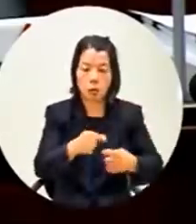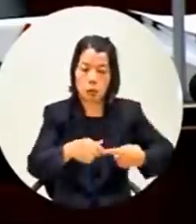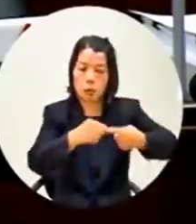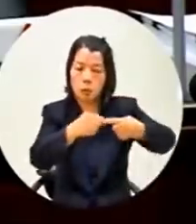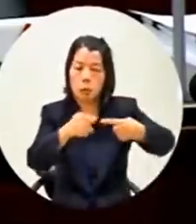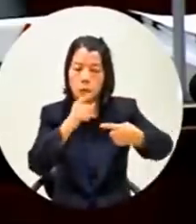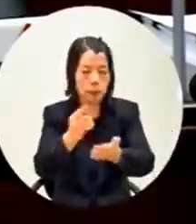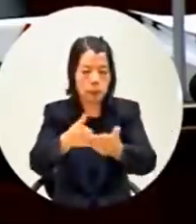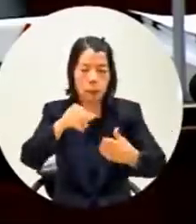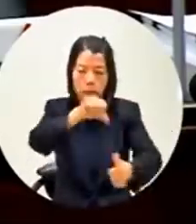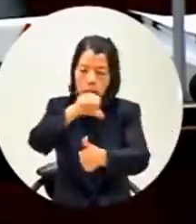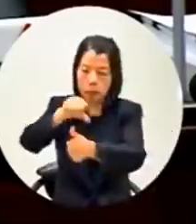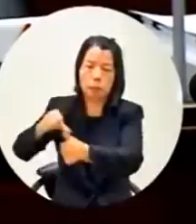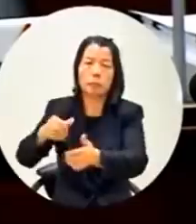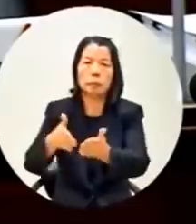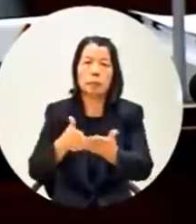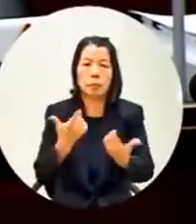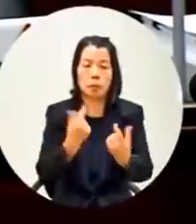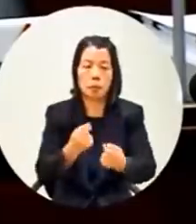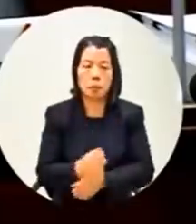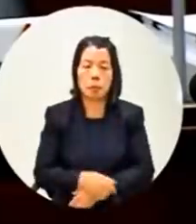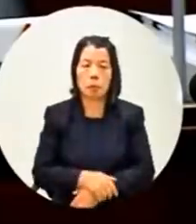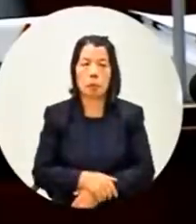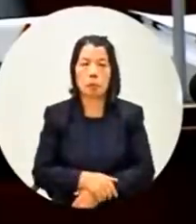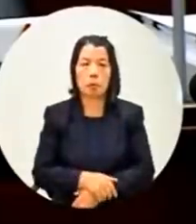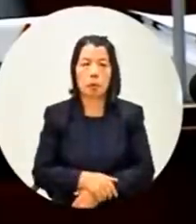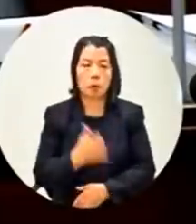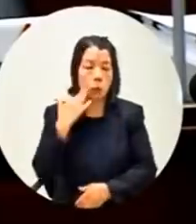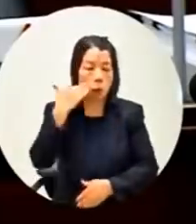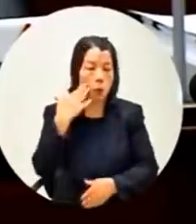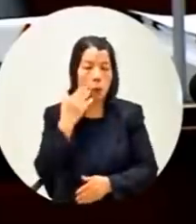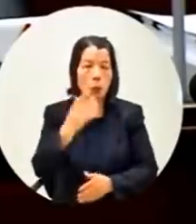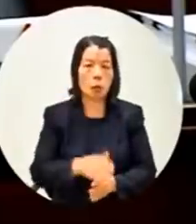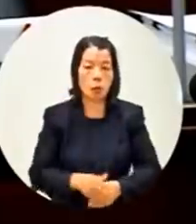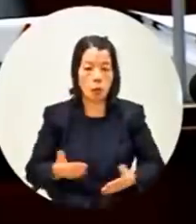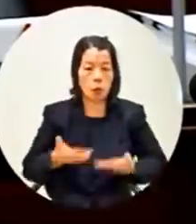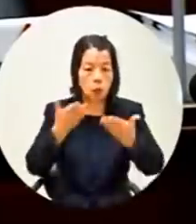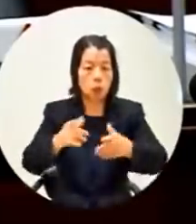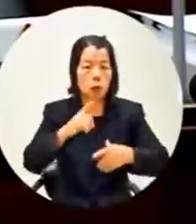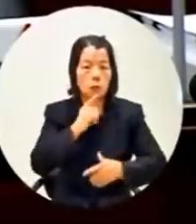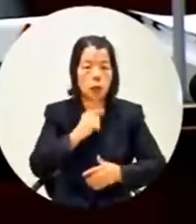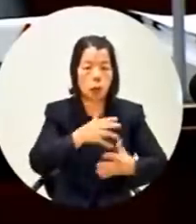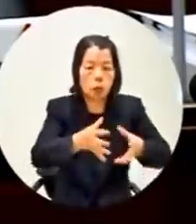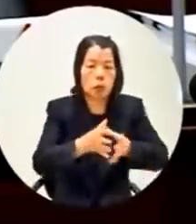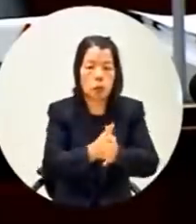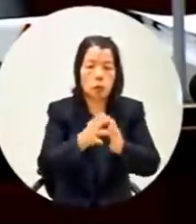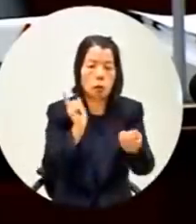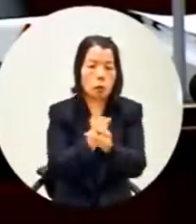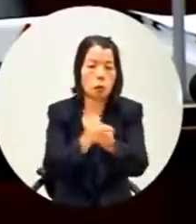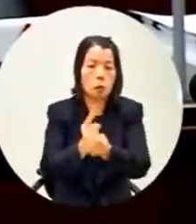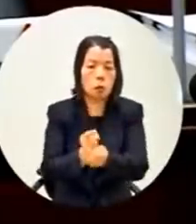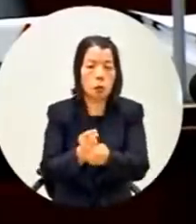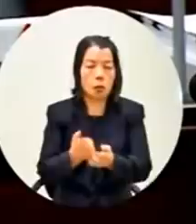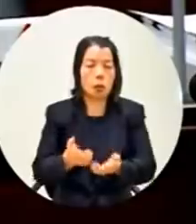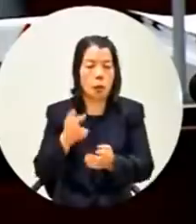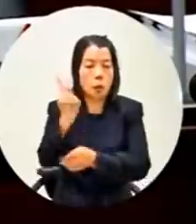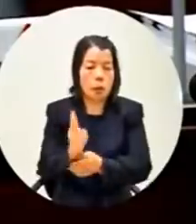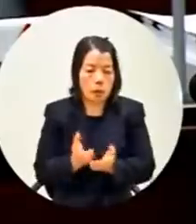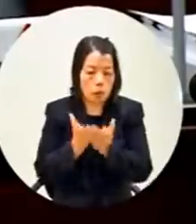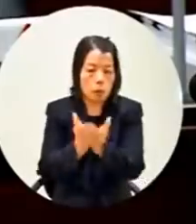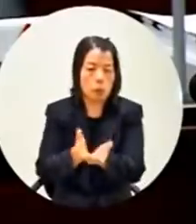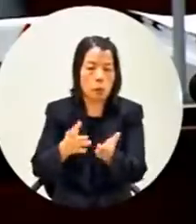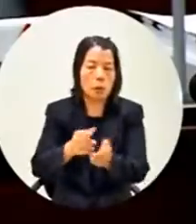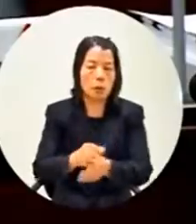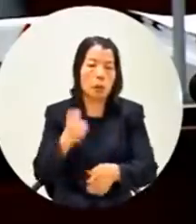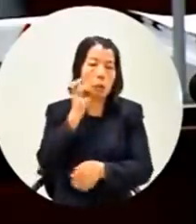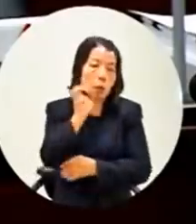每日计罚。如果我再讲一遍，如果庆富集团的掠雷舰的计划没有在30